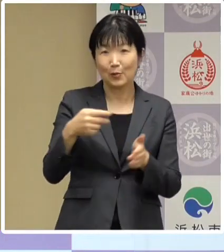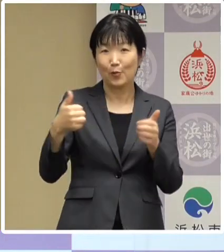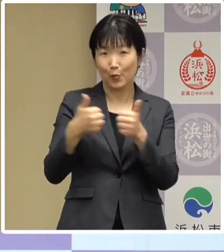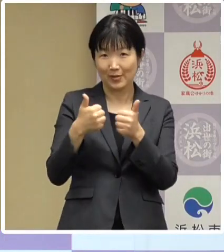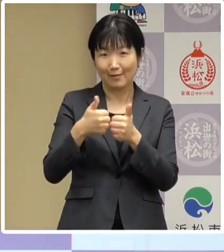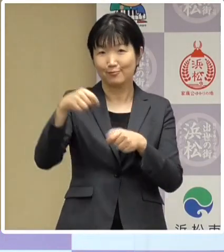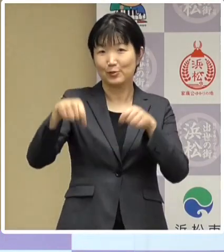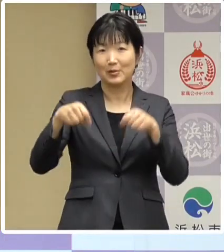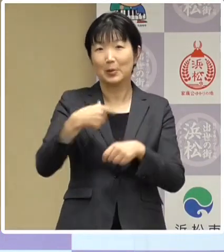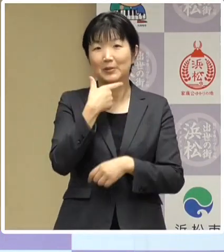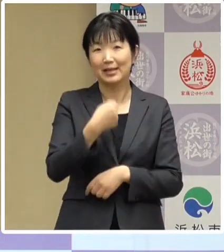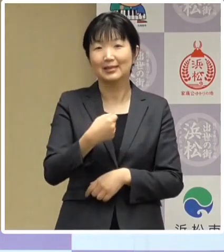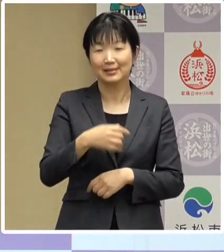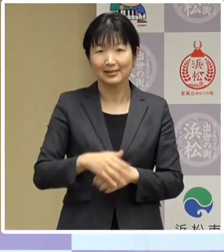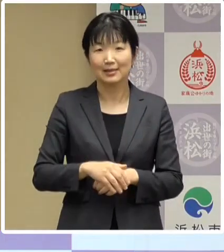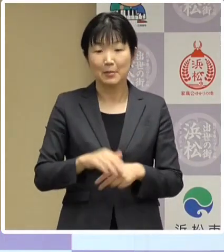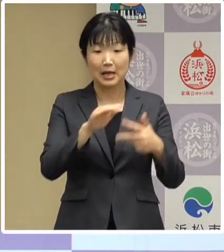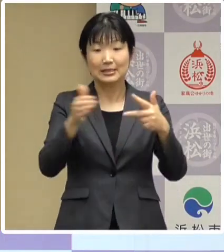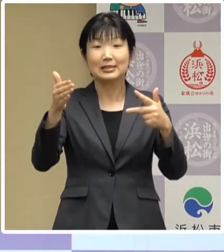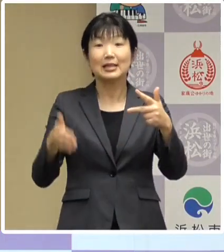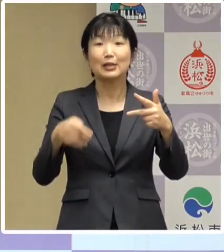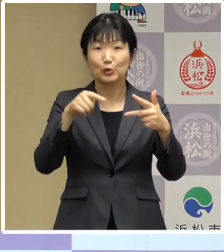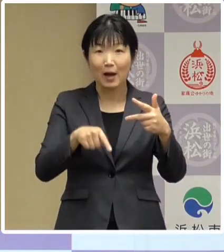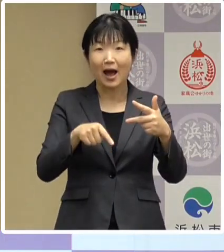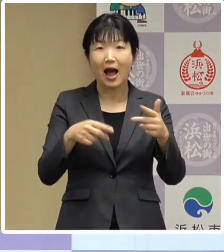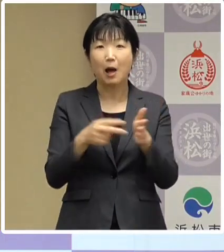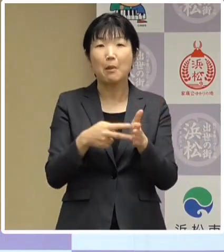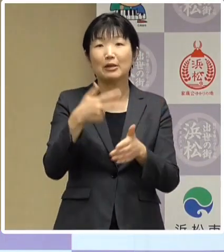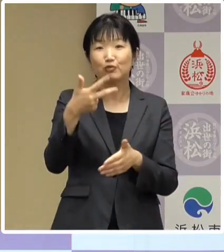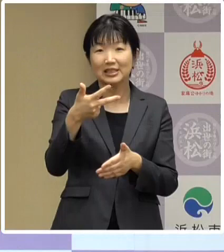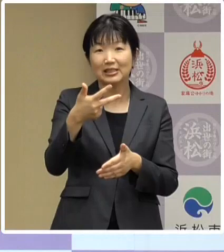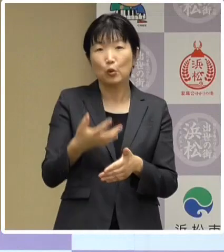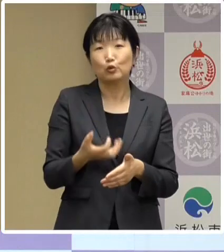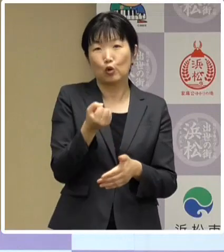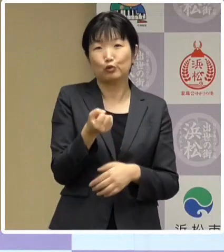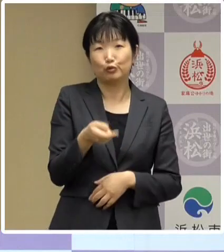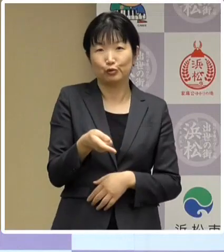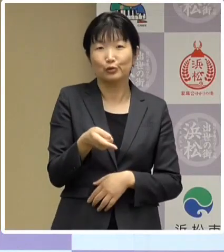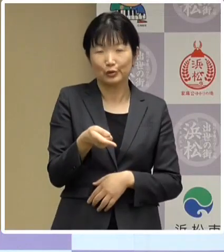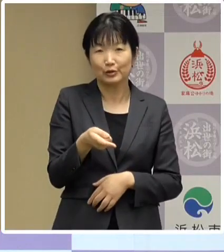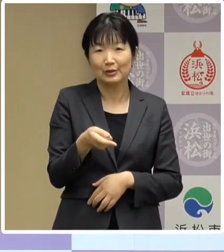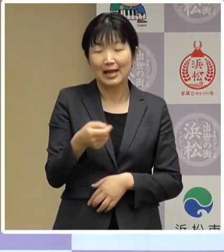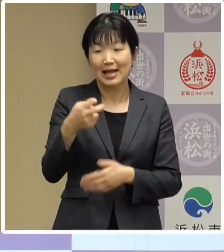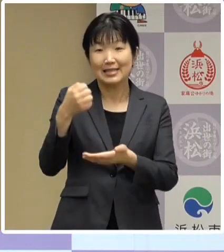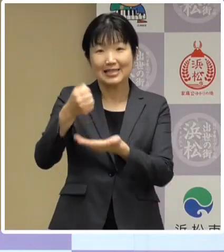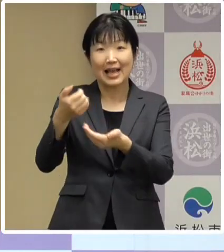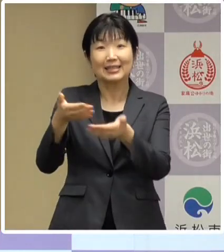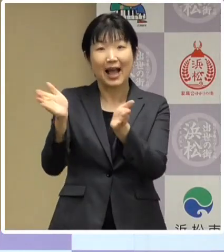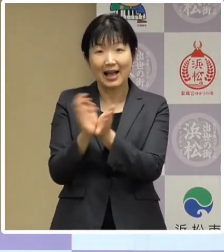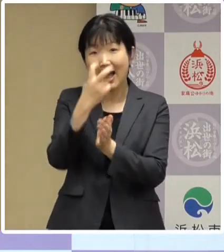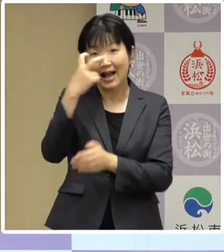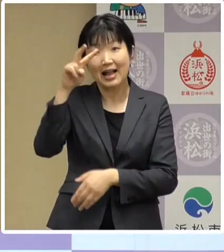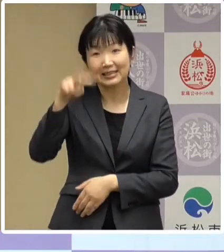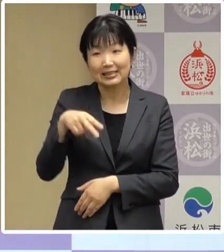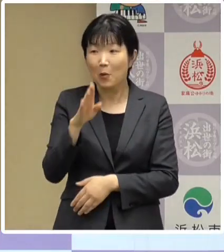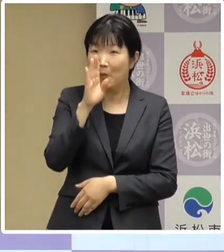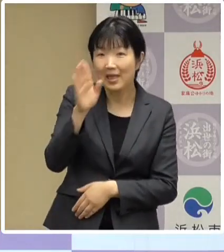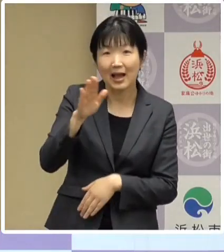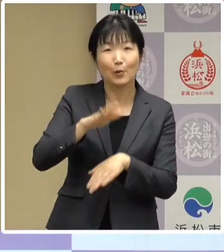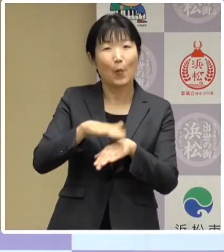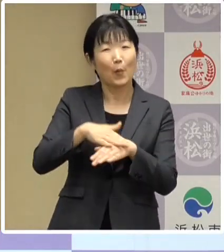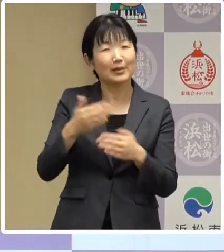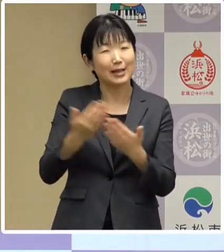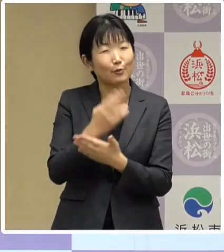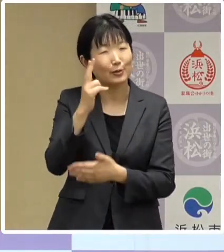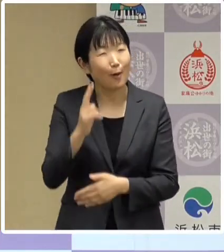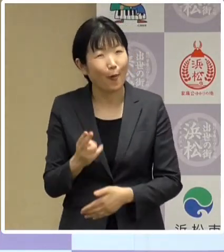というふうに考えています。おそらく、施設については市が所有をして、まあ、財団に管理をしてもらうというような形になろうかという